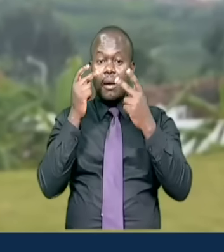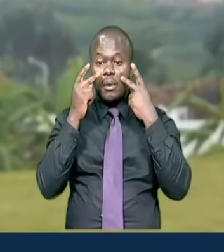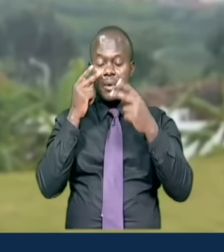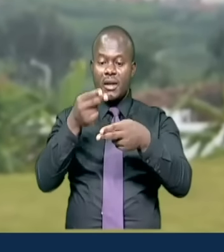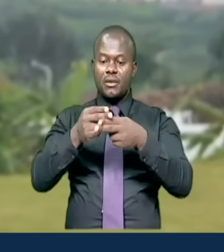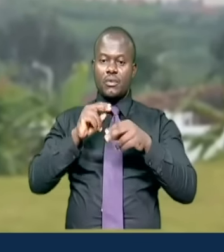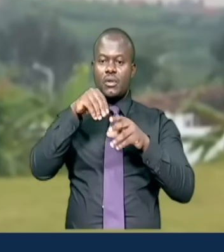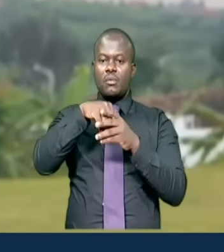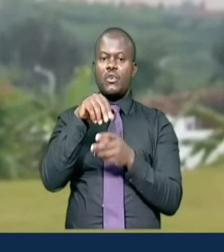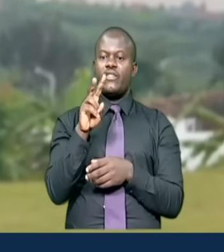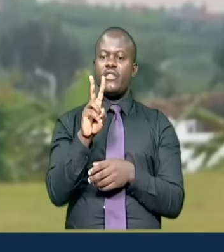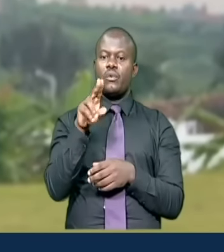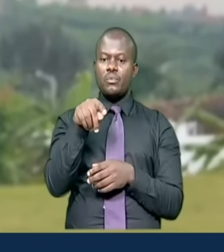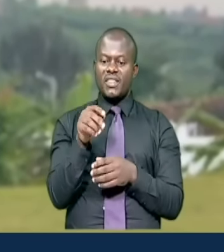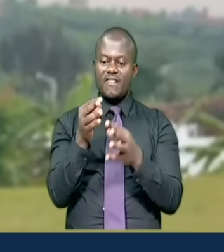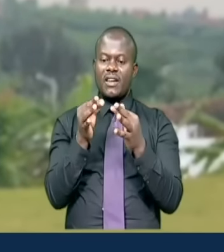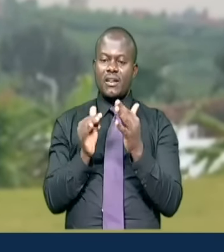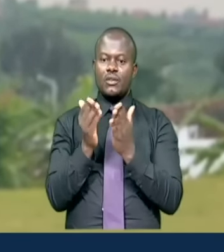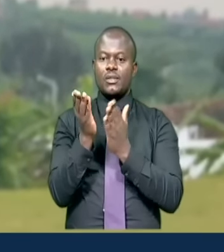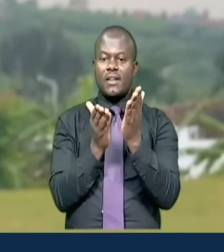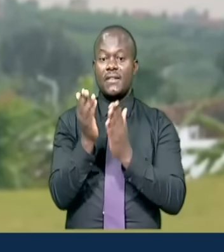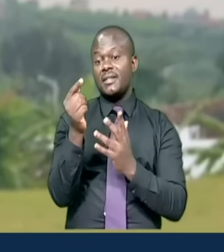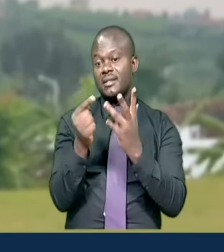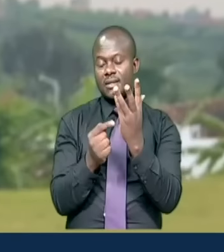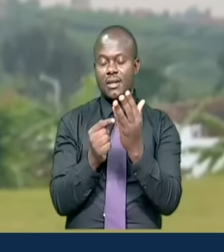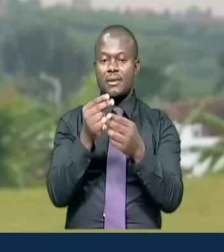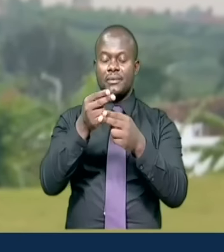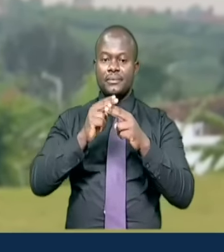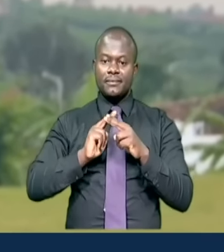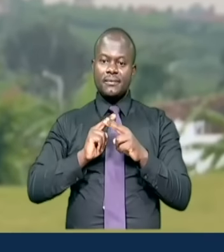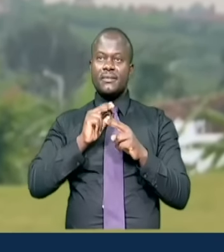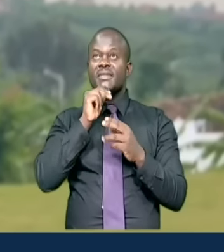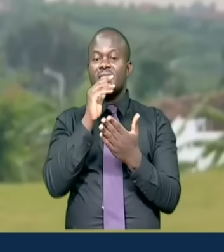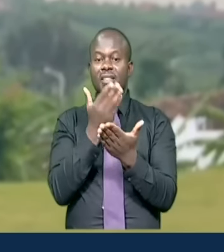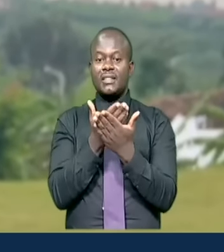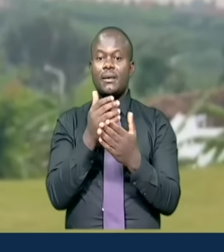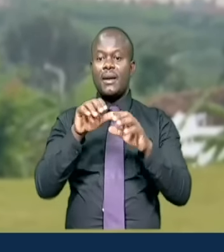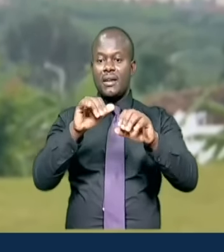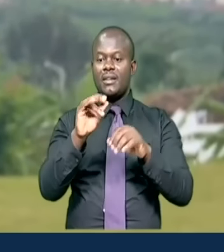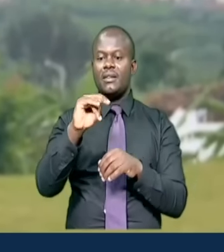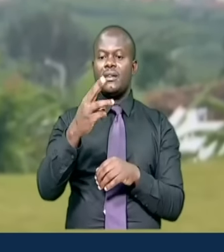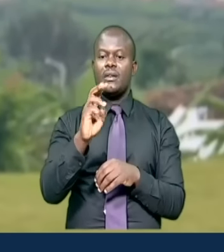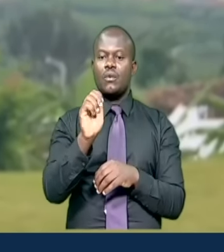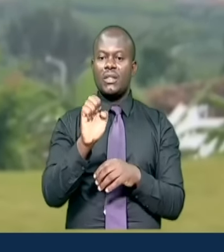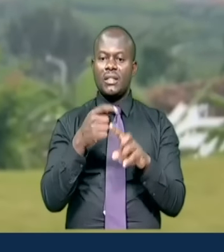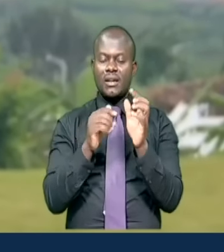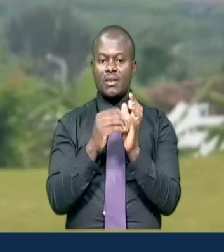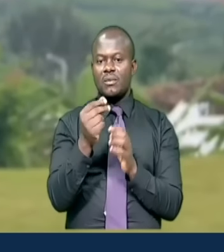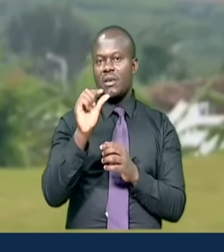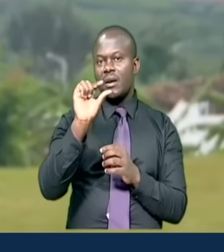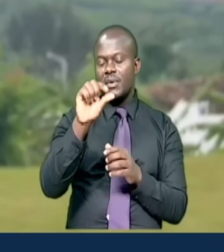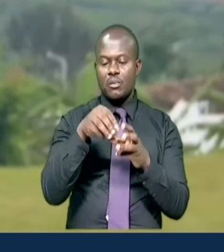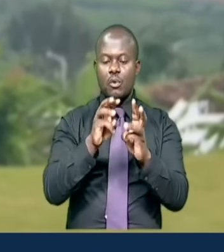inguzanyo muri VUP Financial Services, ziriya nguzanyo zidasaba ingwate kandi zihendutse mu buryo